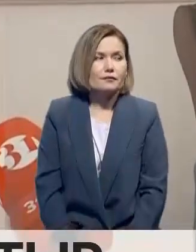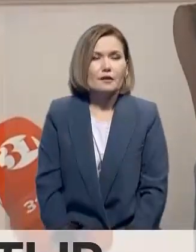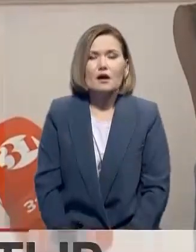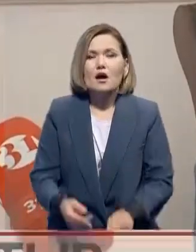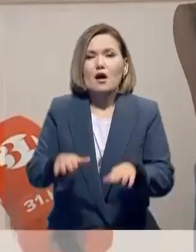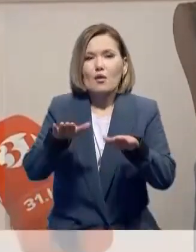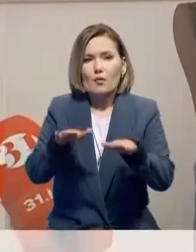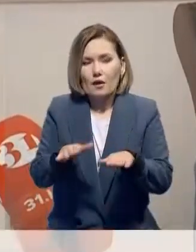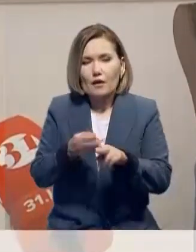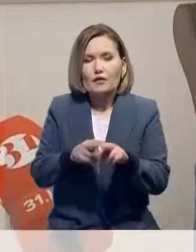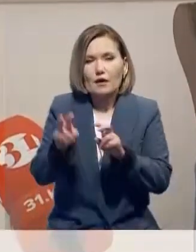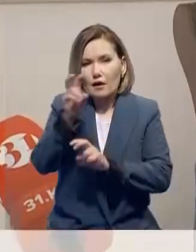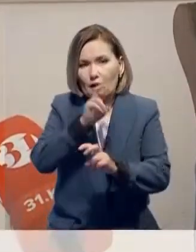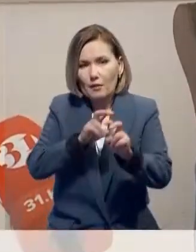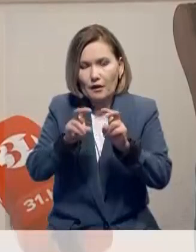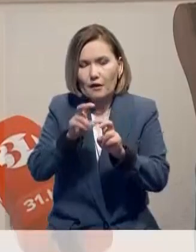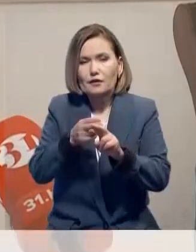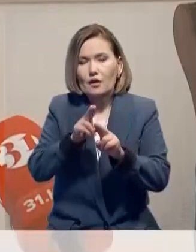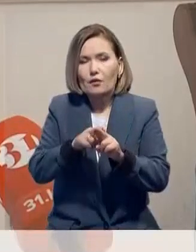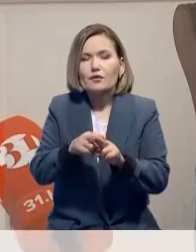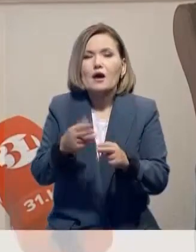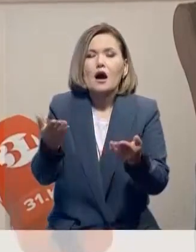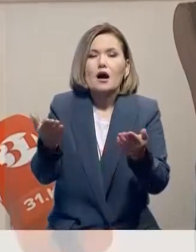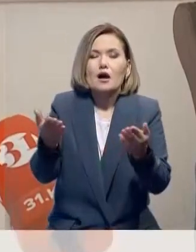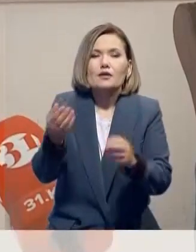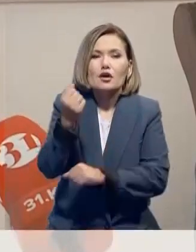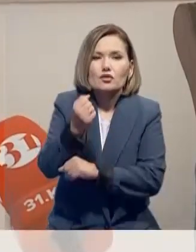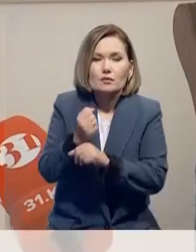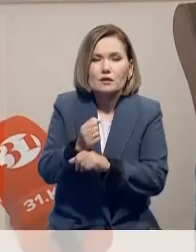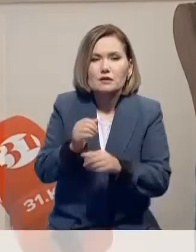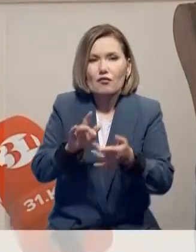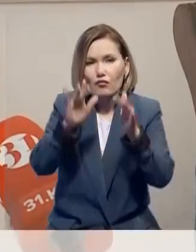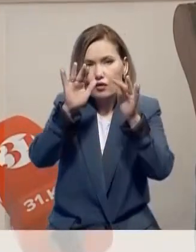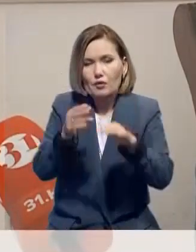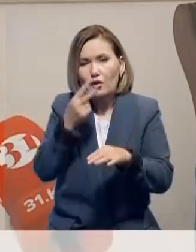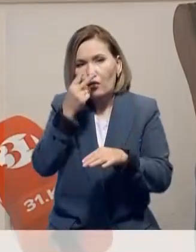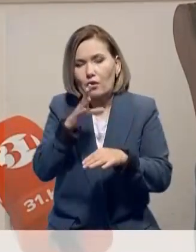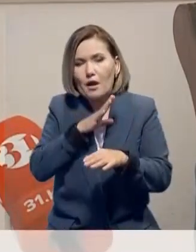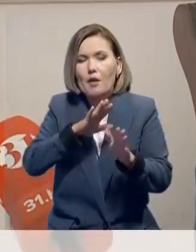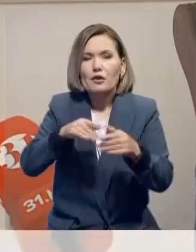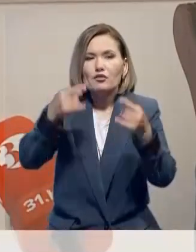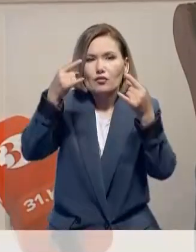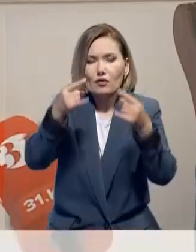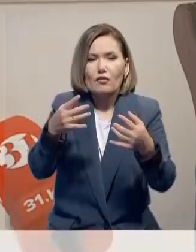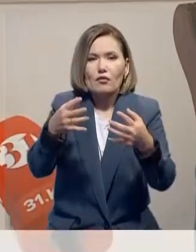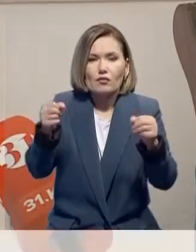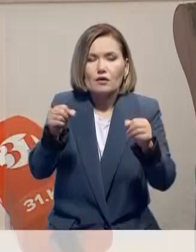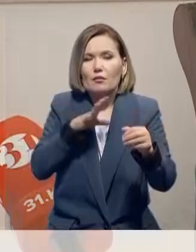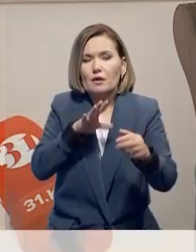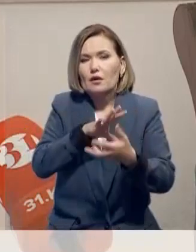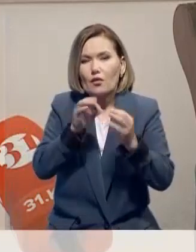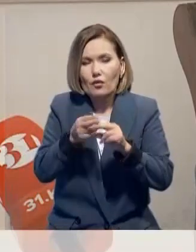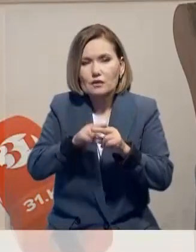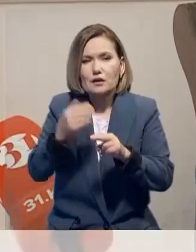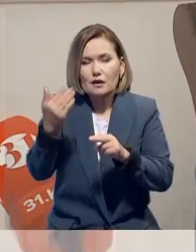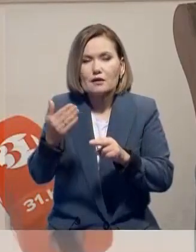Позициялау жүйесінің арқасында апат кезінде біз қай жұмысшы қай жерде жүргенін көріп тұрдық. Одан кейін жүйе өшіп қалды. Өрт болған жерден оптикалық байланыс